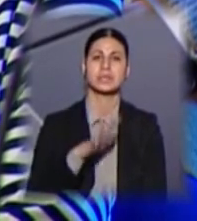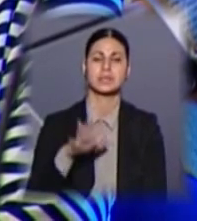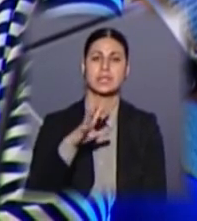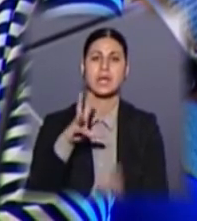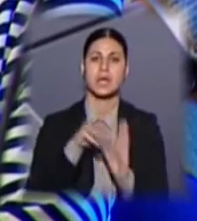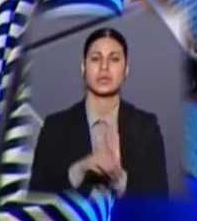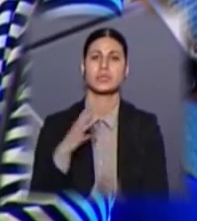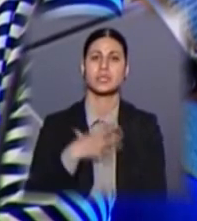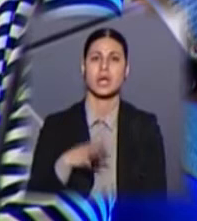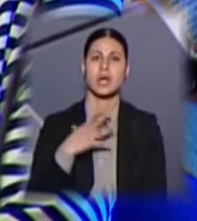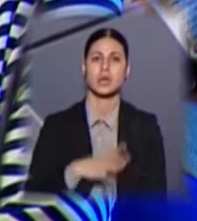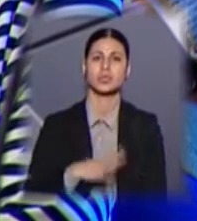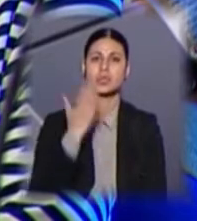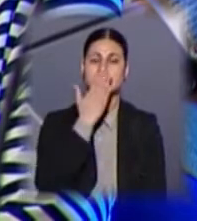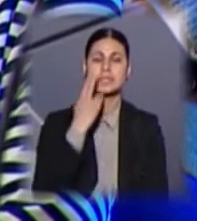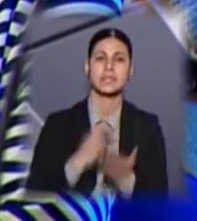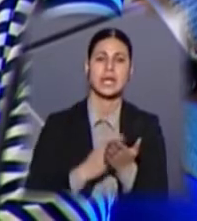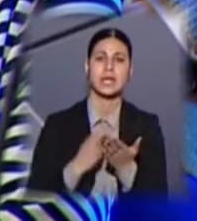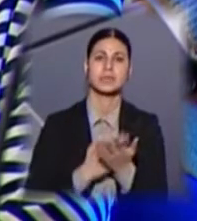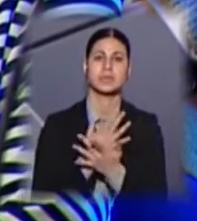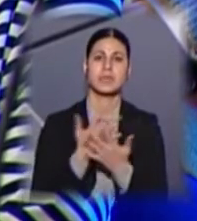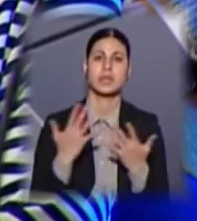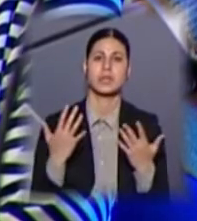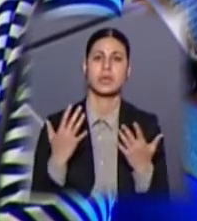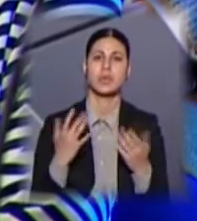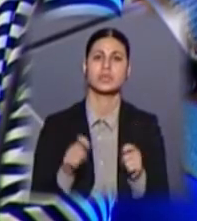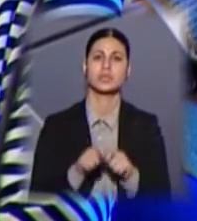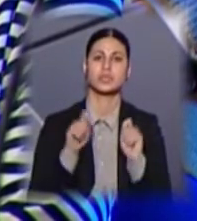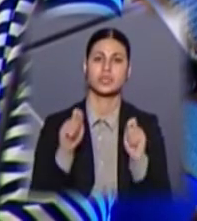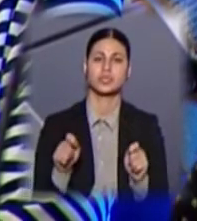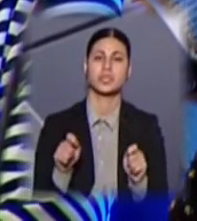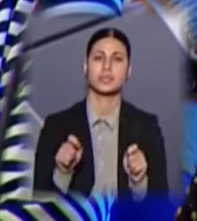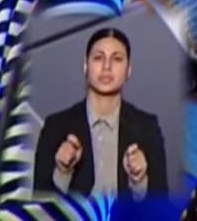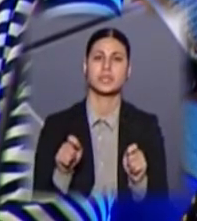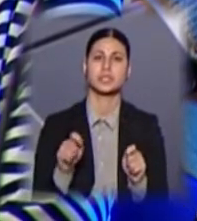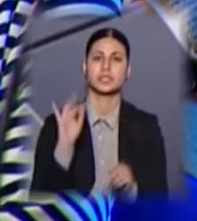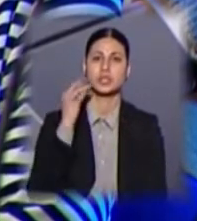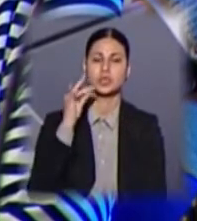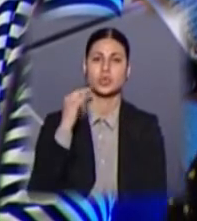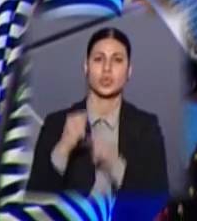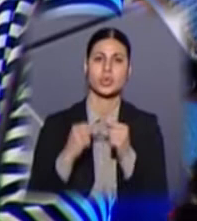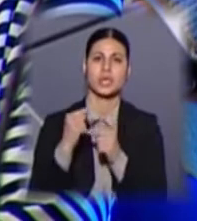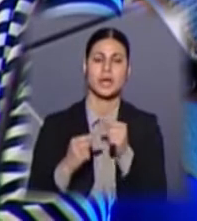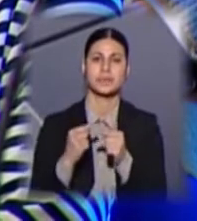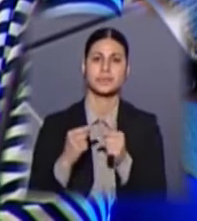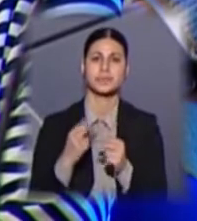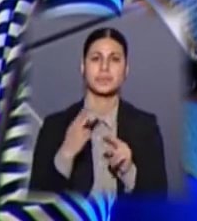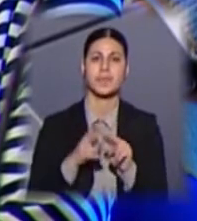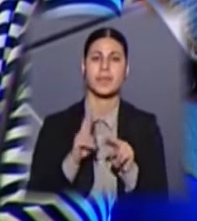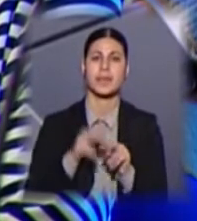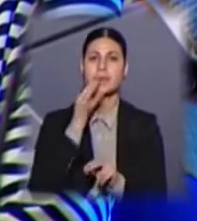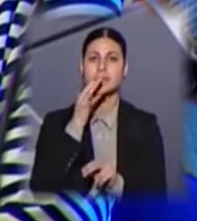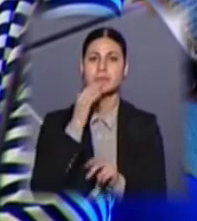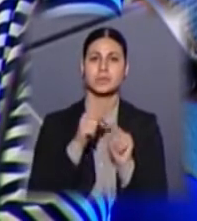საქართველოში ქართული სახელმწიფოების შექმნის ისტორია. აქამდე